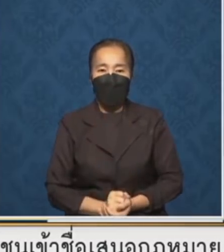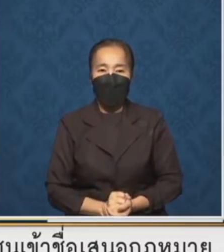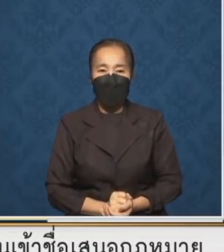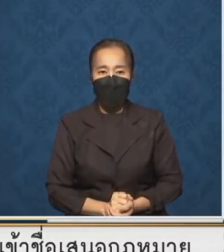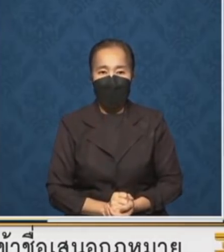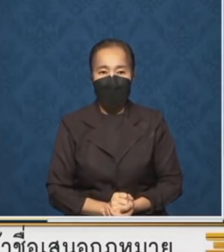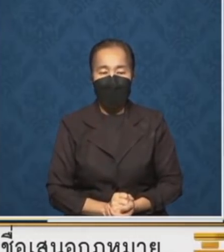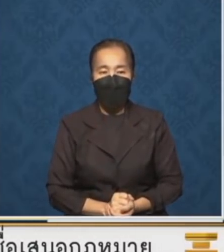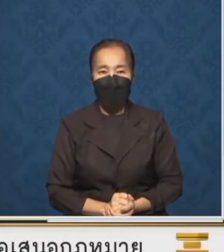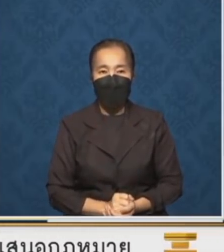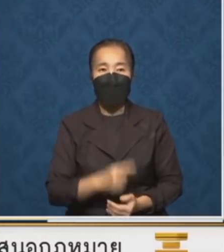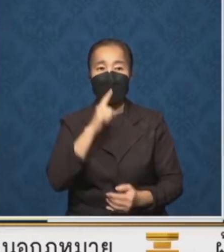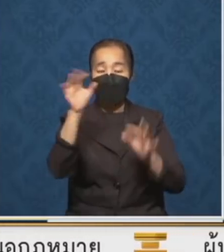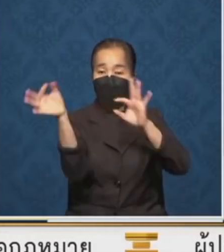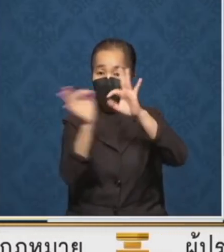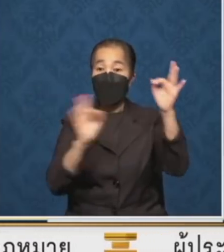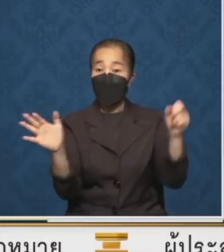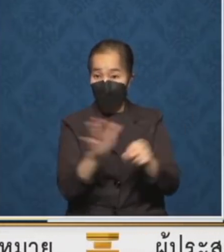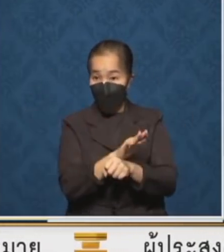ครบถ้วนไหมครับ